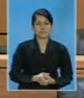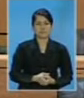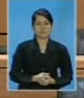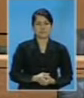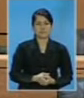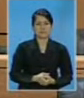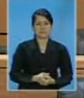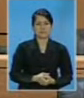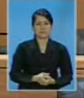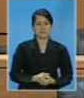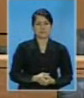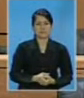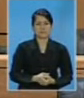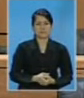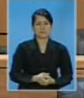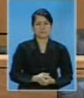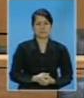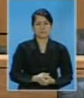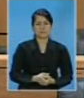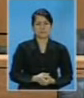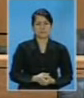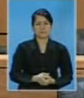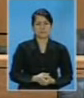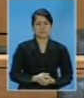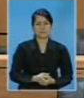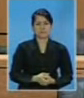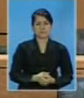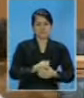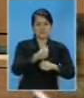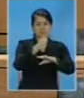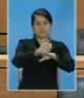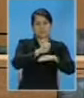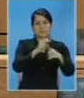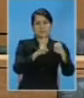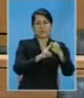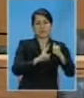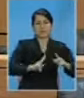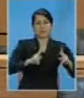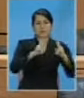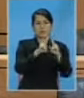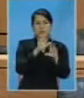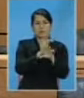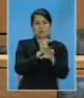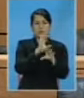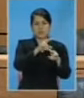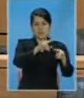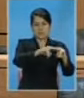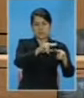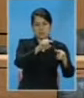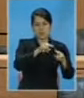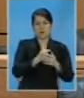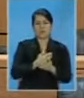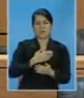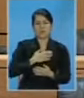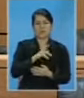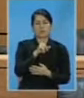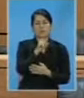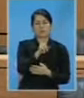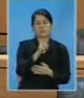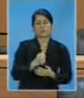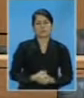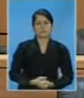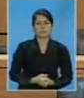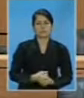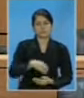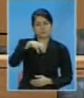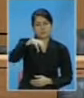ท่านรัฐมนตรีเคยตั้งนั่งอยู่ตรงนี้ครับผมขออนุญาตเรียนถามท่านรัฐมนตรีครับว่าสำนัก